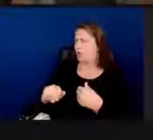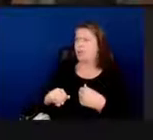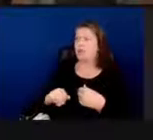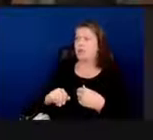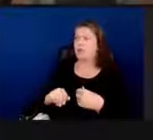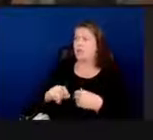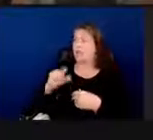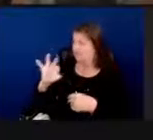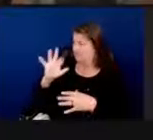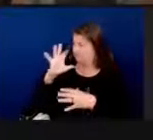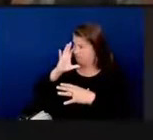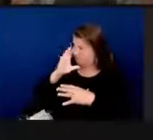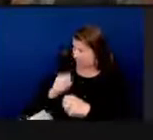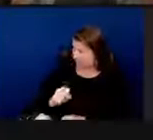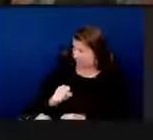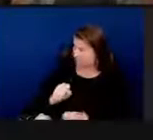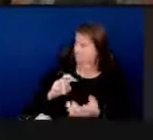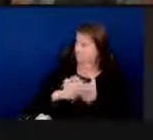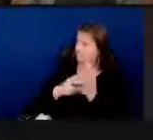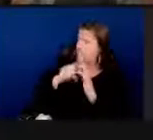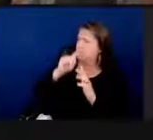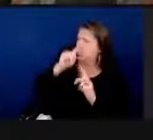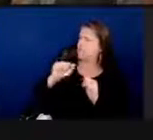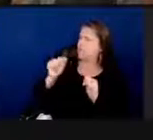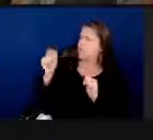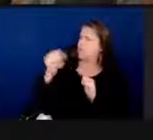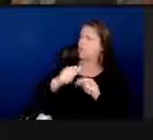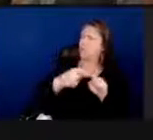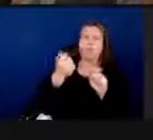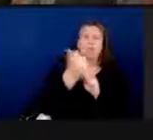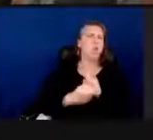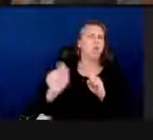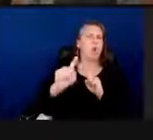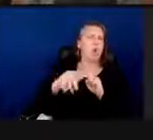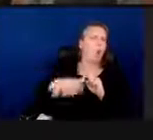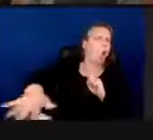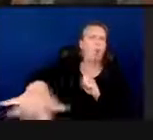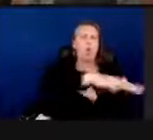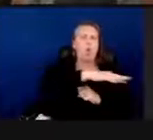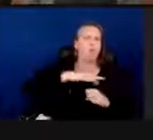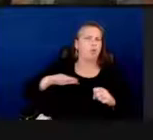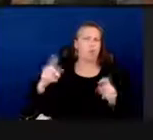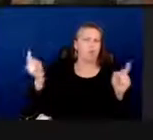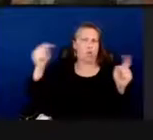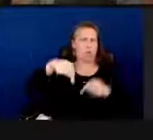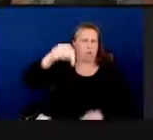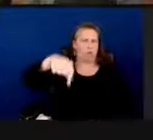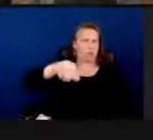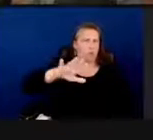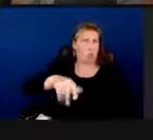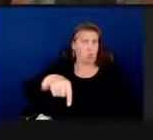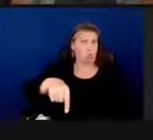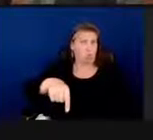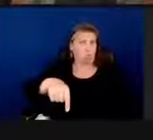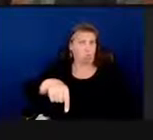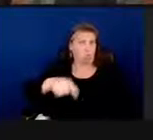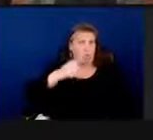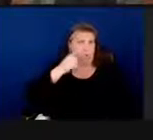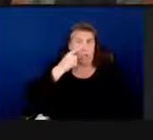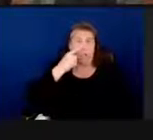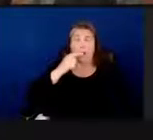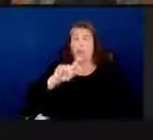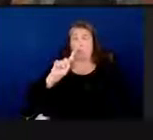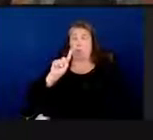يصبح هذا الأمر إذا كان هناك برنامج ماجنت يمكن لأي طالب من أي مدرسة في